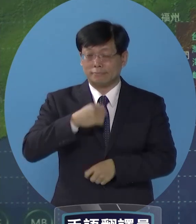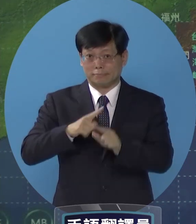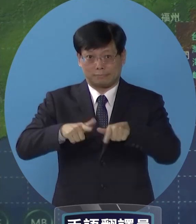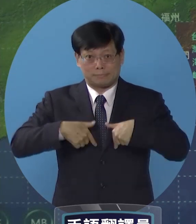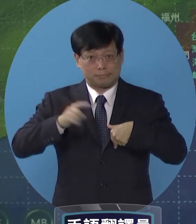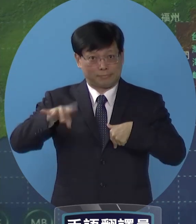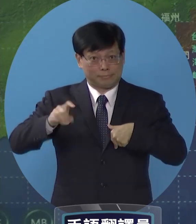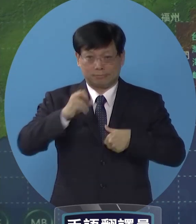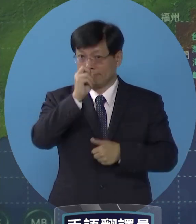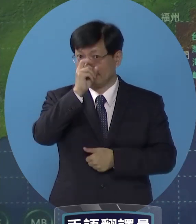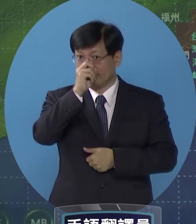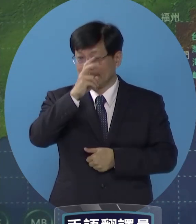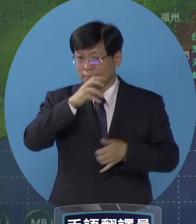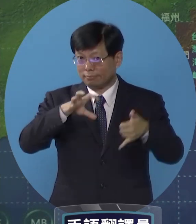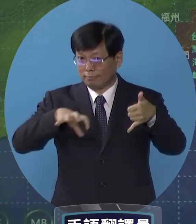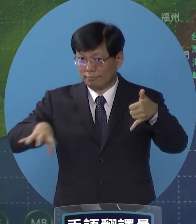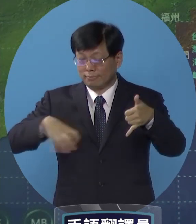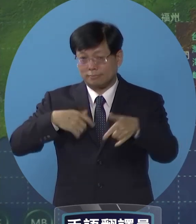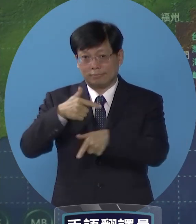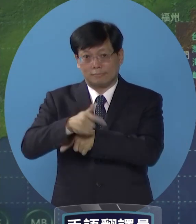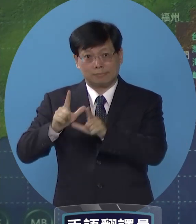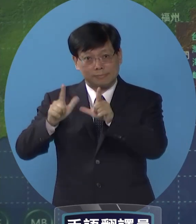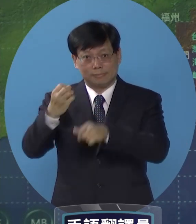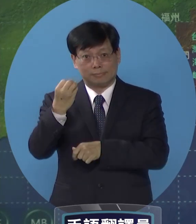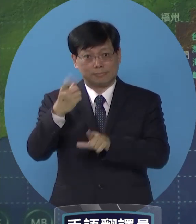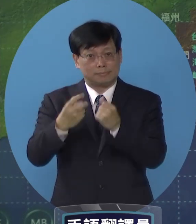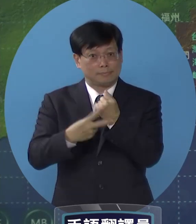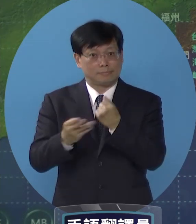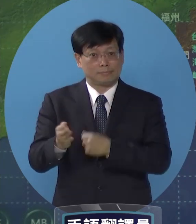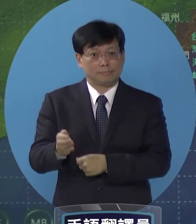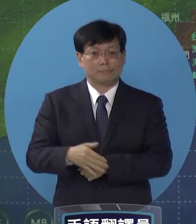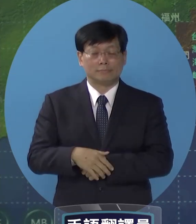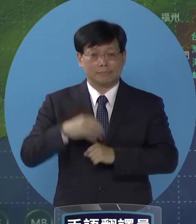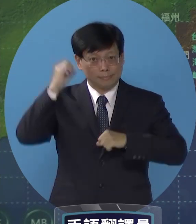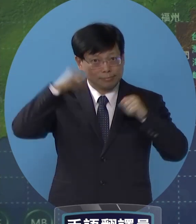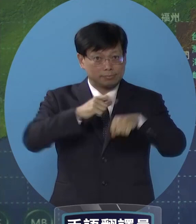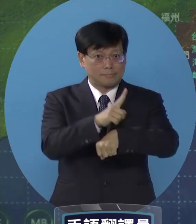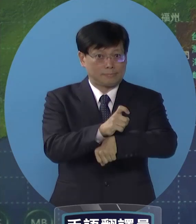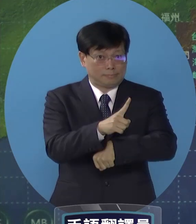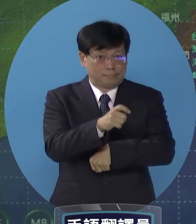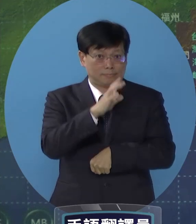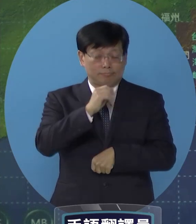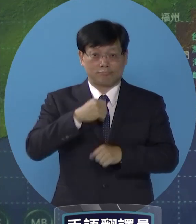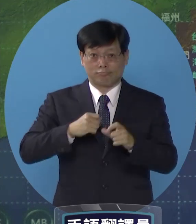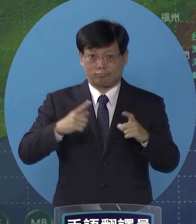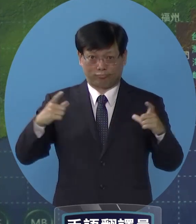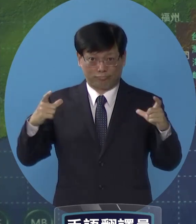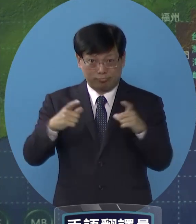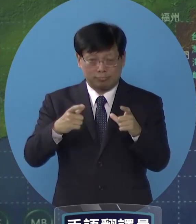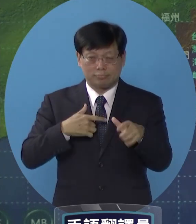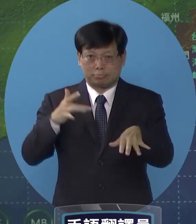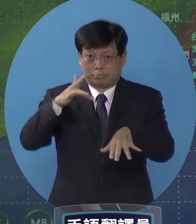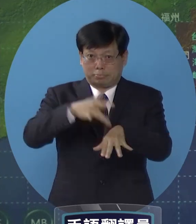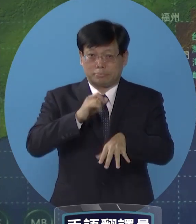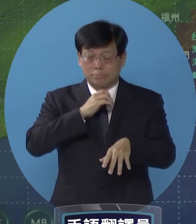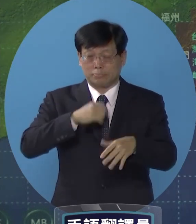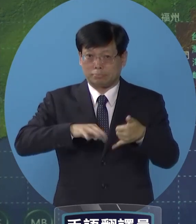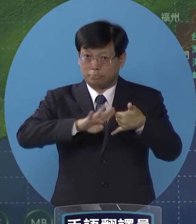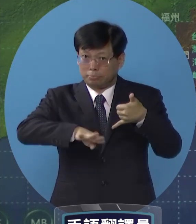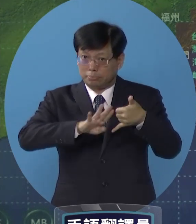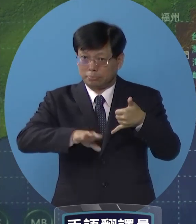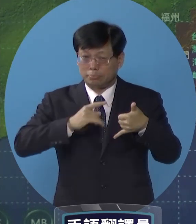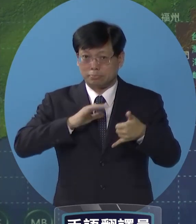来到宜兰南南东方300公里的海面上，而在上午十一点的时候，台风的暴风圈也接触到了东南部的陆